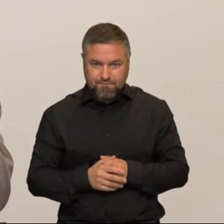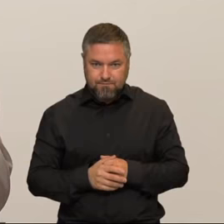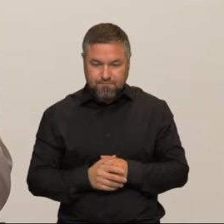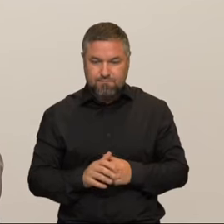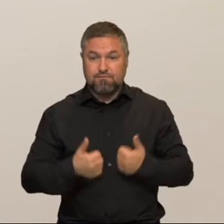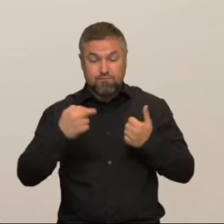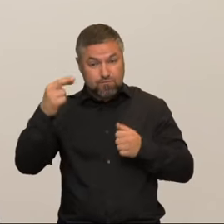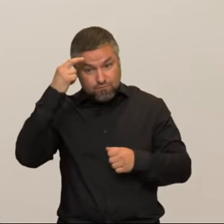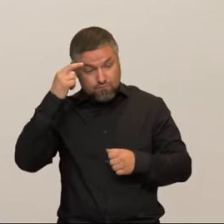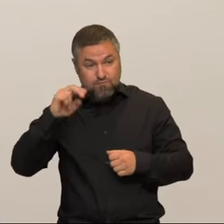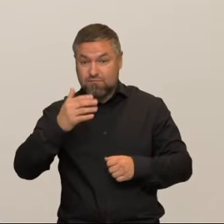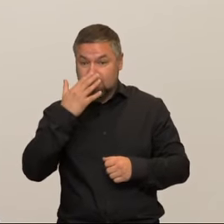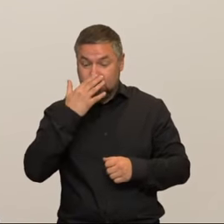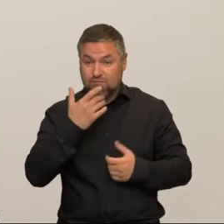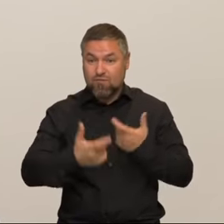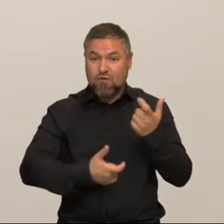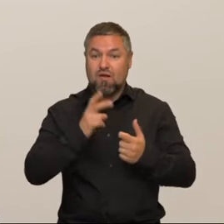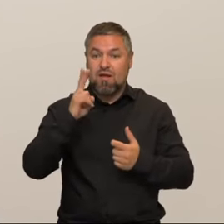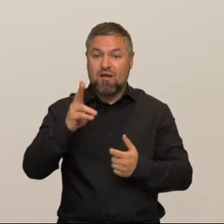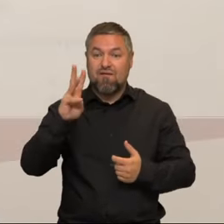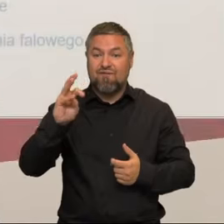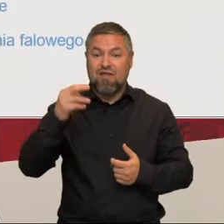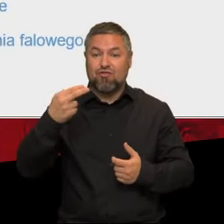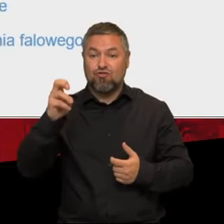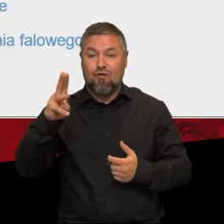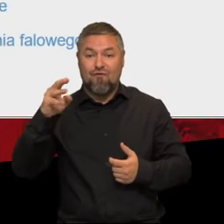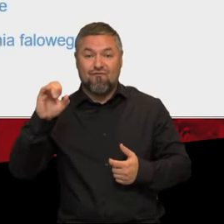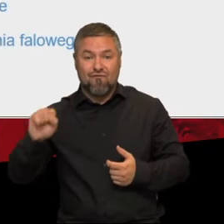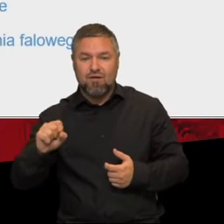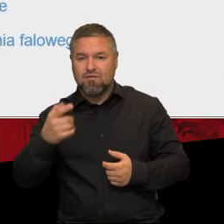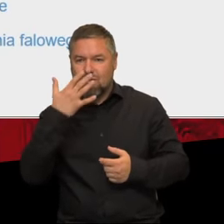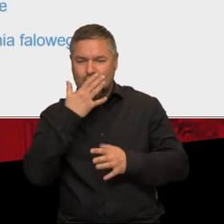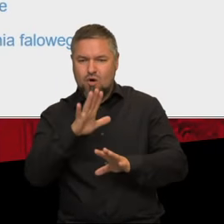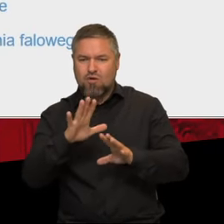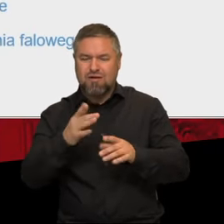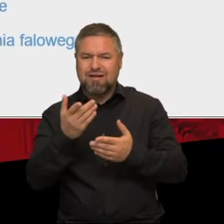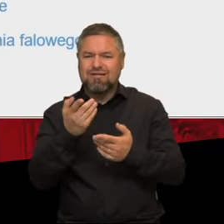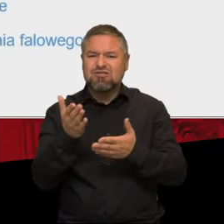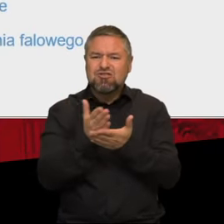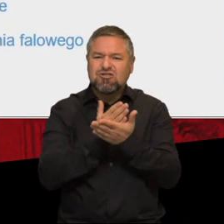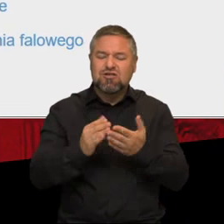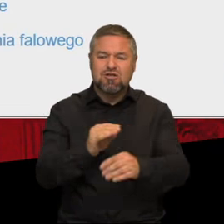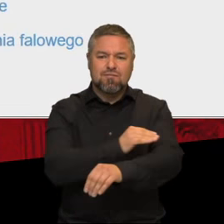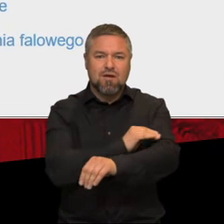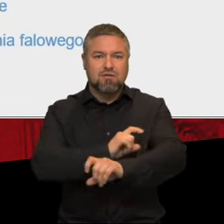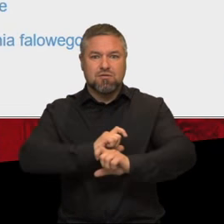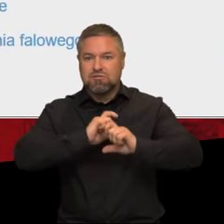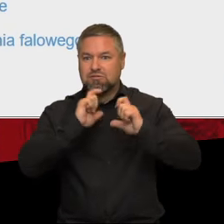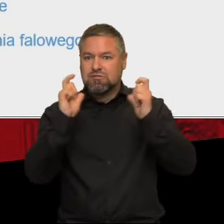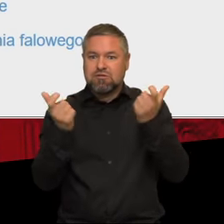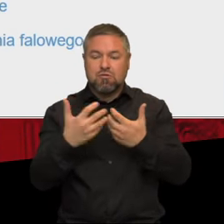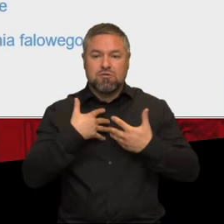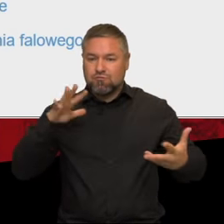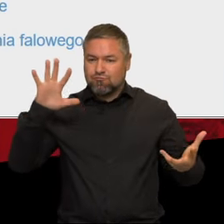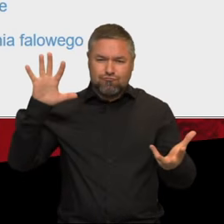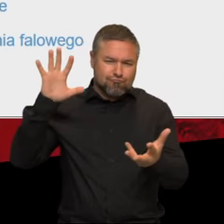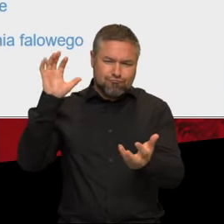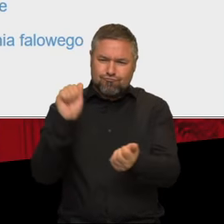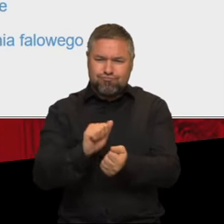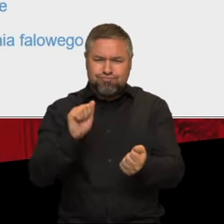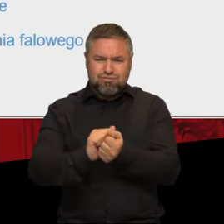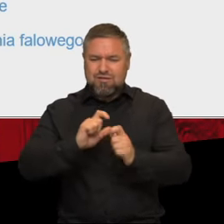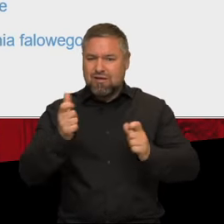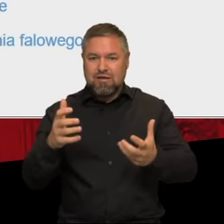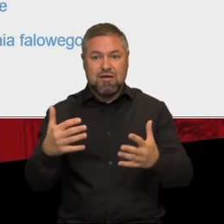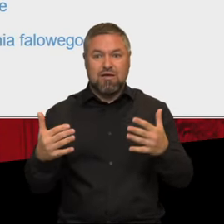Aby zrozumieć, na czym polegają symulacje kwantowe, spójrzmy na kawałek materii, który zdemolował nasze życie wszystkich ludzi na